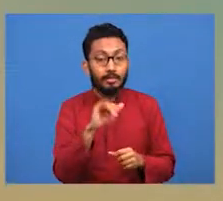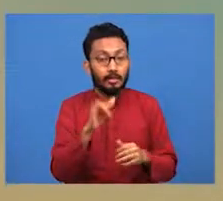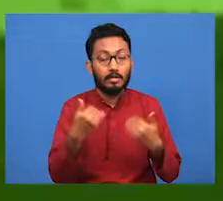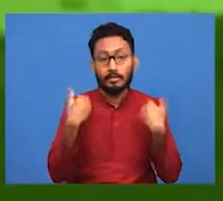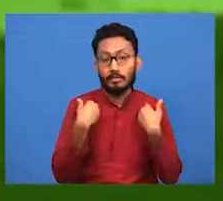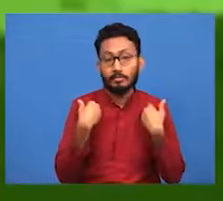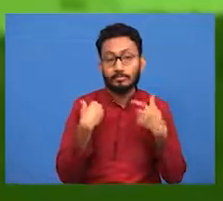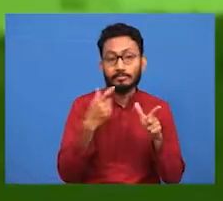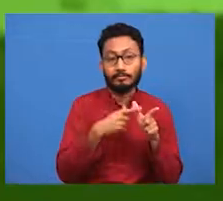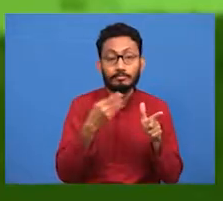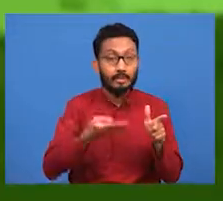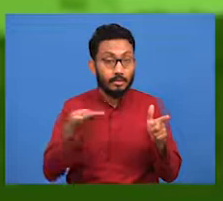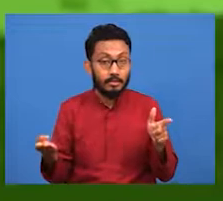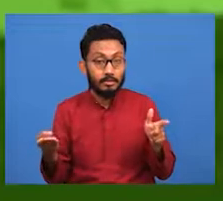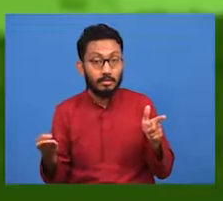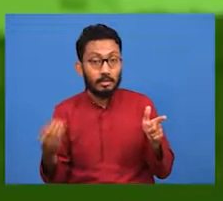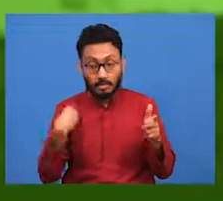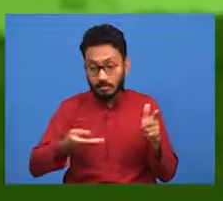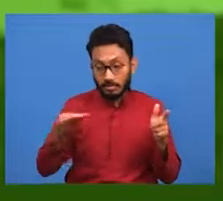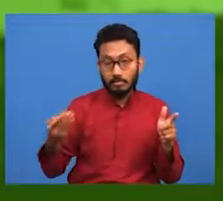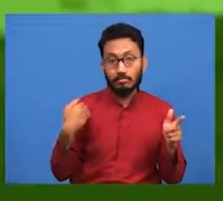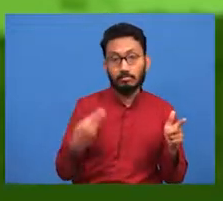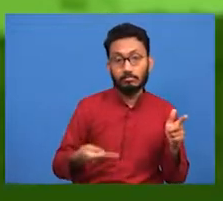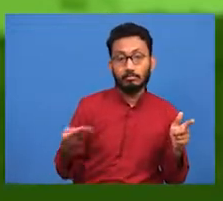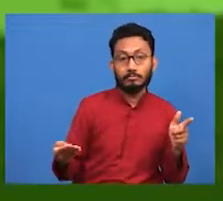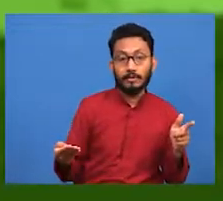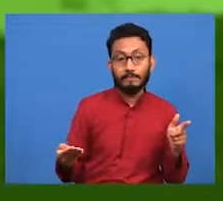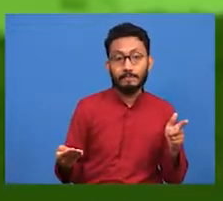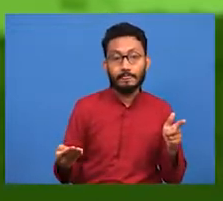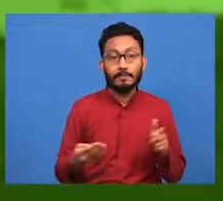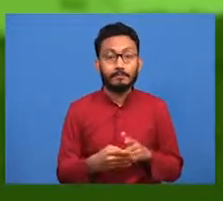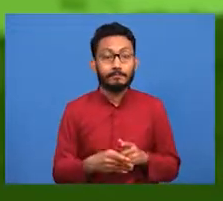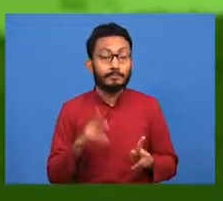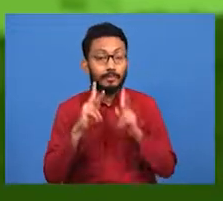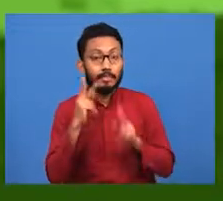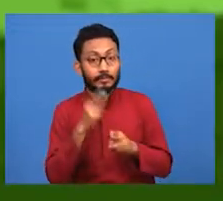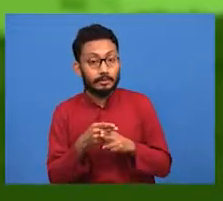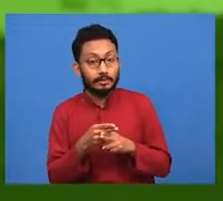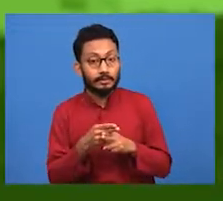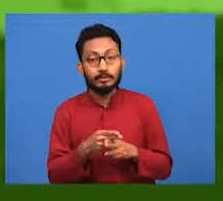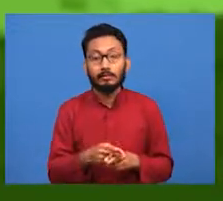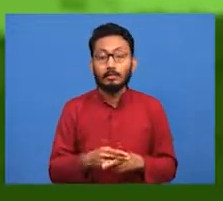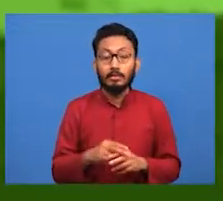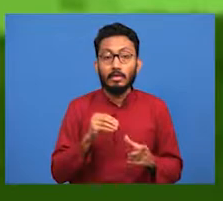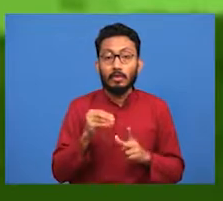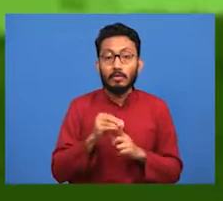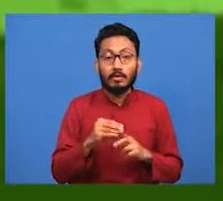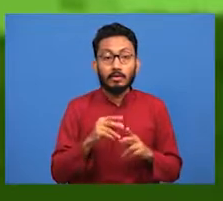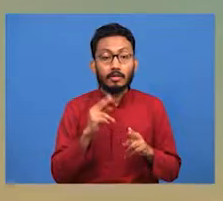penyambut. Objek ini terdiri daripada kata nama atau frasa nama untuk melengkapkan